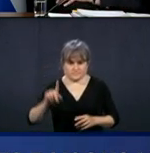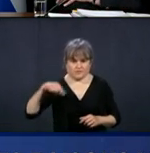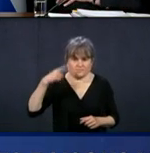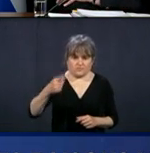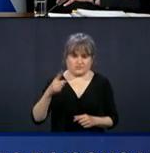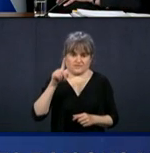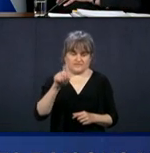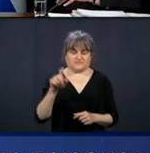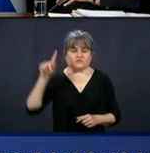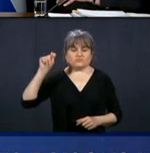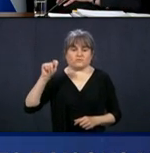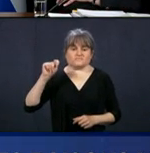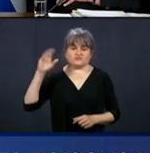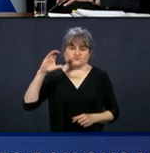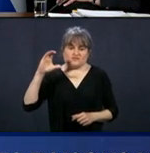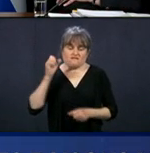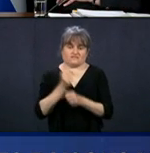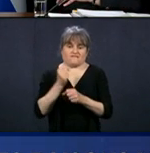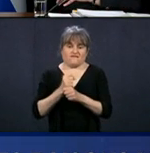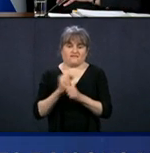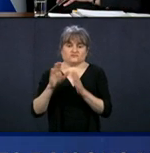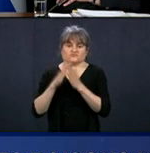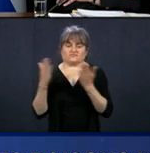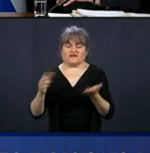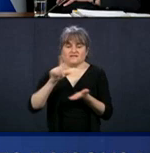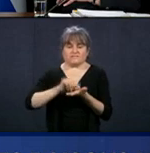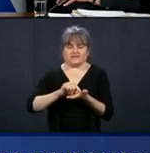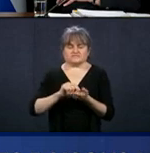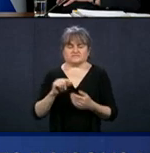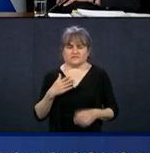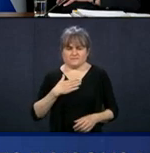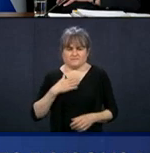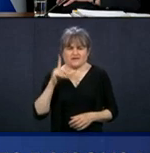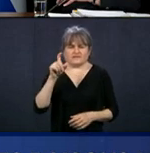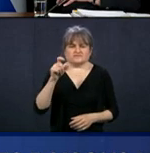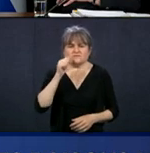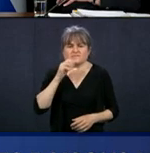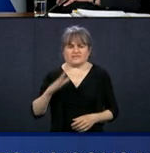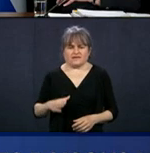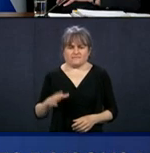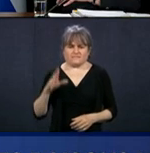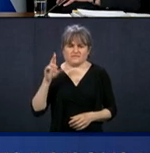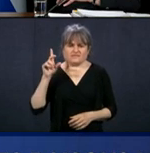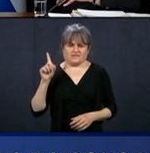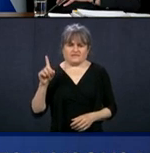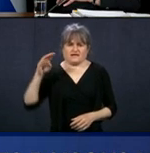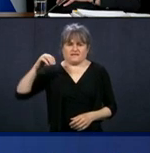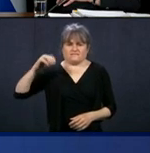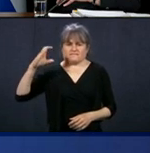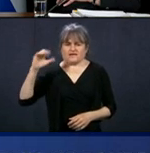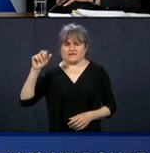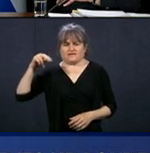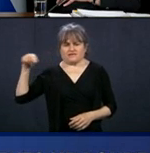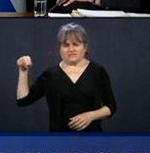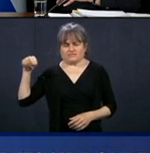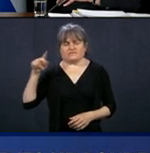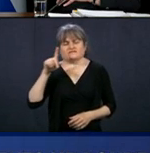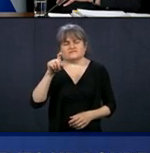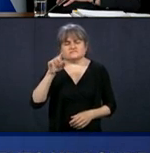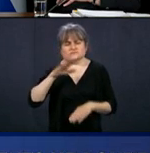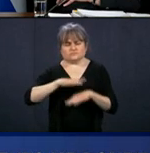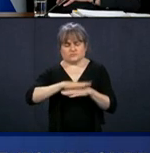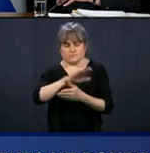Bonjour, ma première question s'adresse à Mme McCann sur la situation à Montréal. Je comprends qu'il y a maintenant des